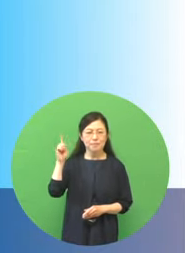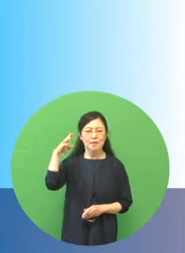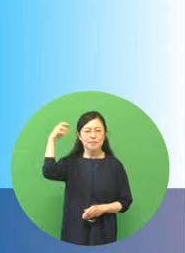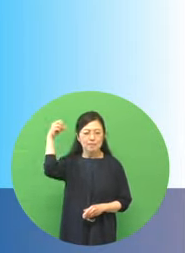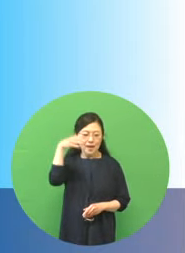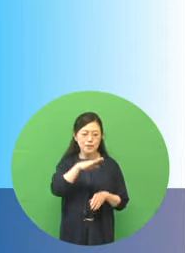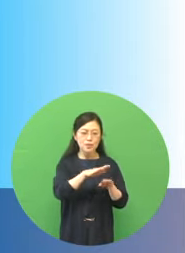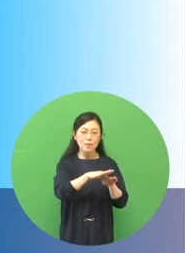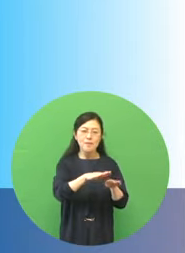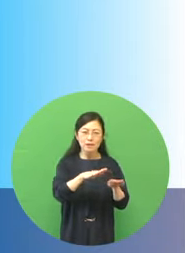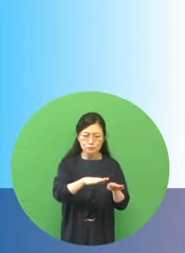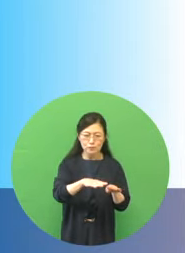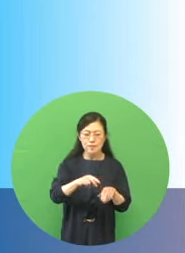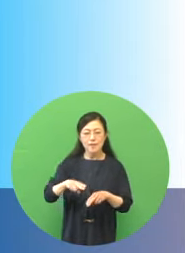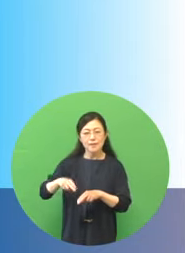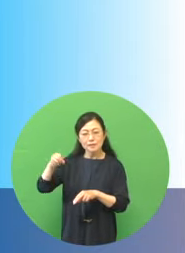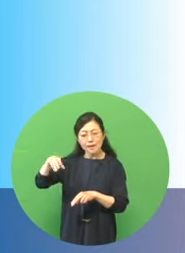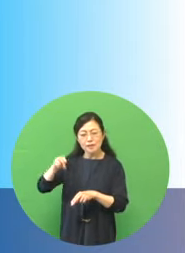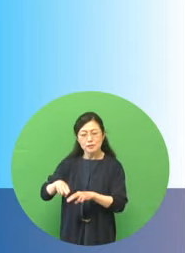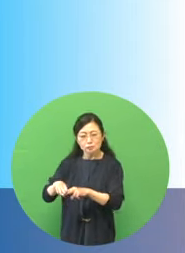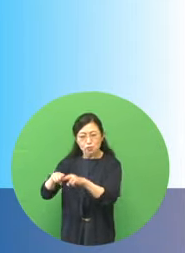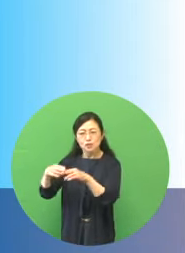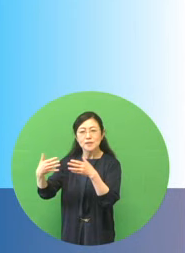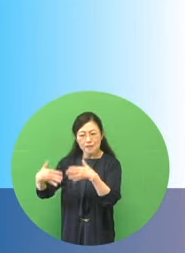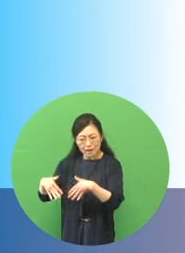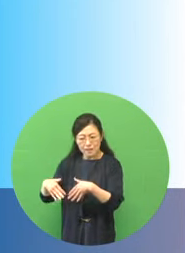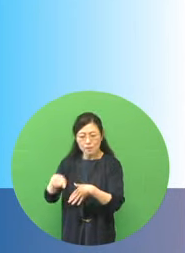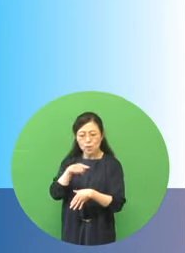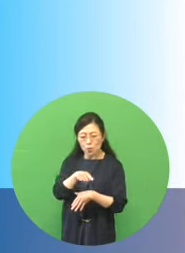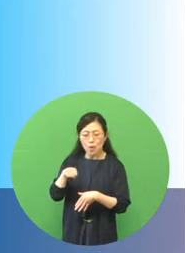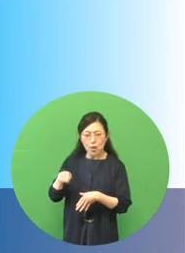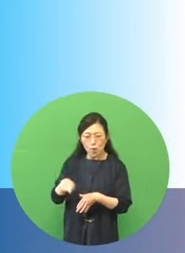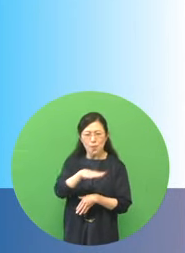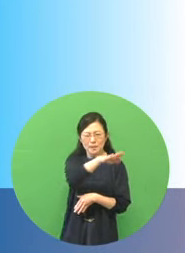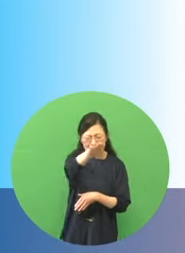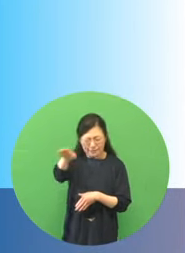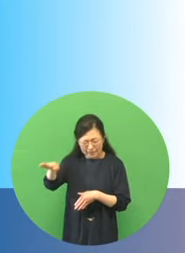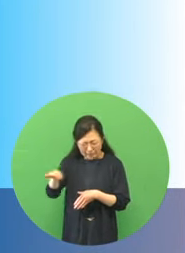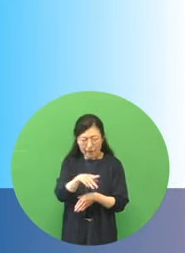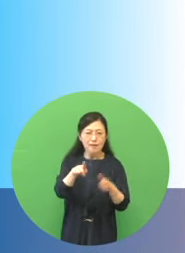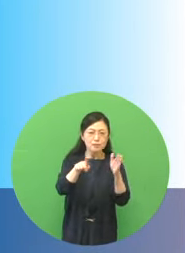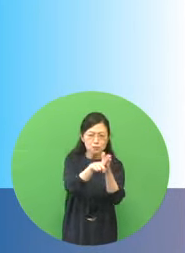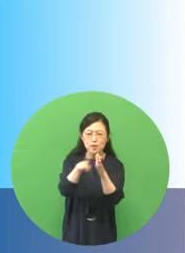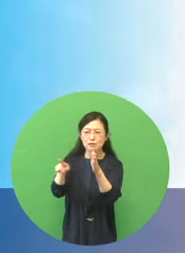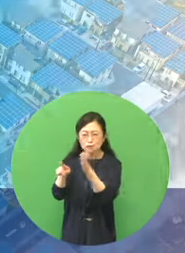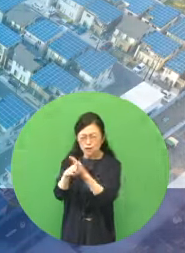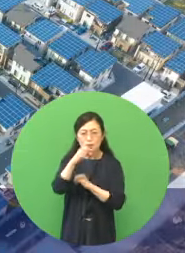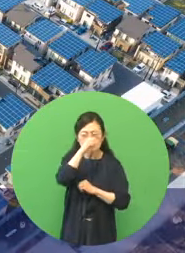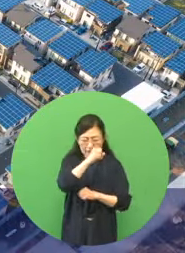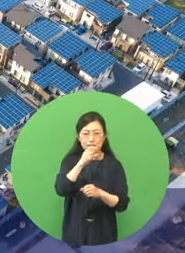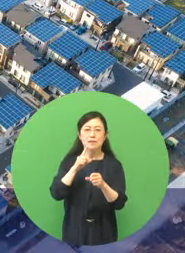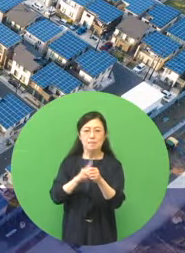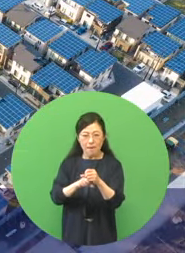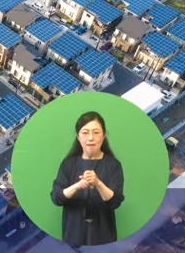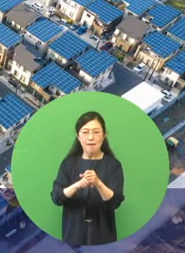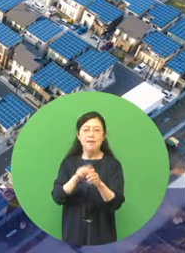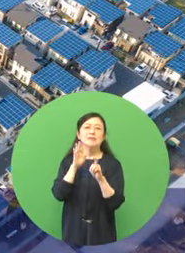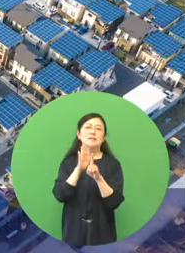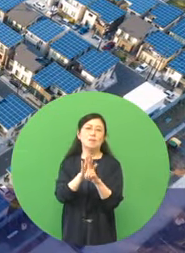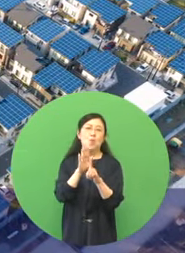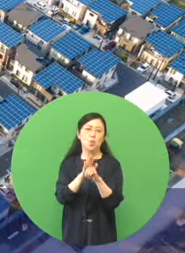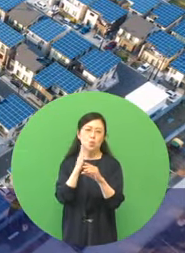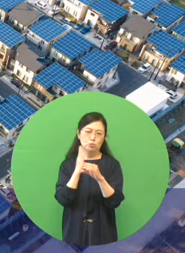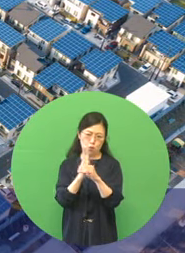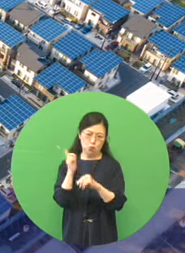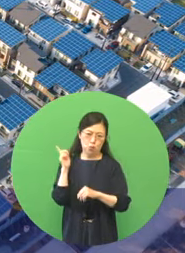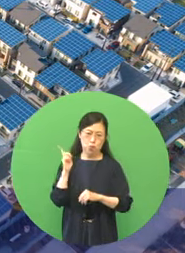県は再生可能エネルギーによる電力自給率の目標達成を目指し、住宅の太陽光発電設備